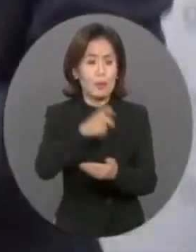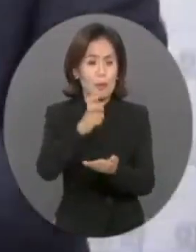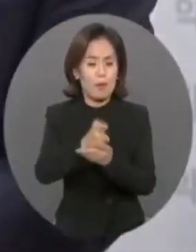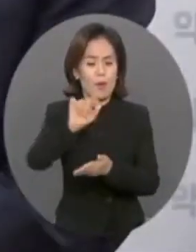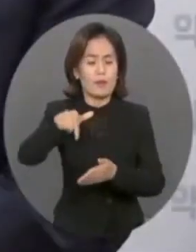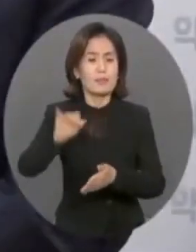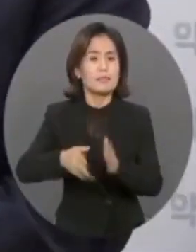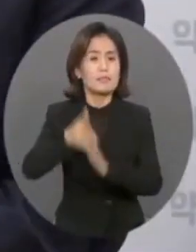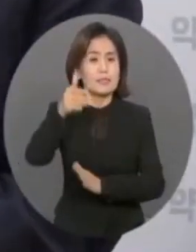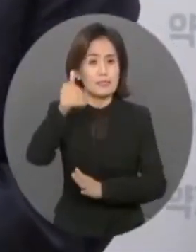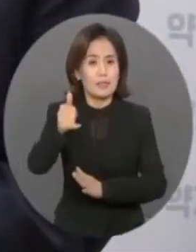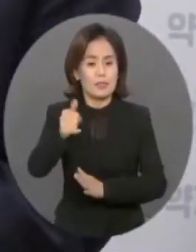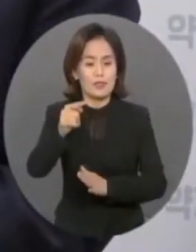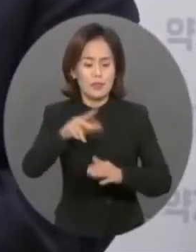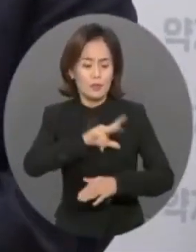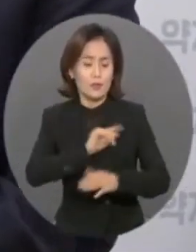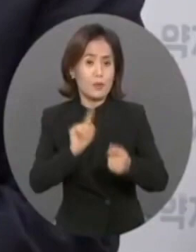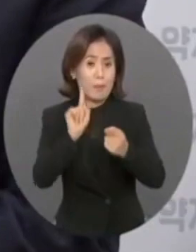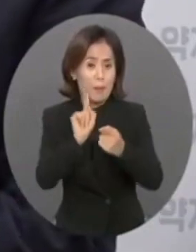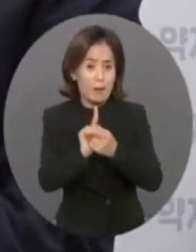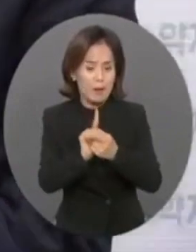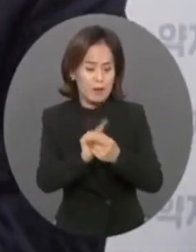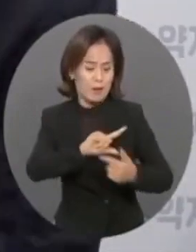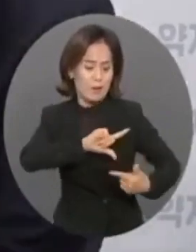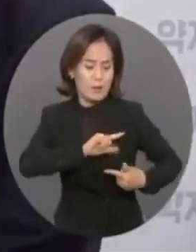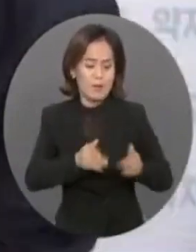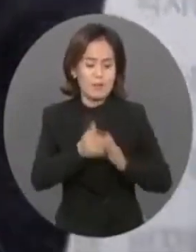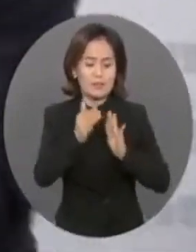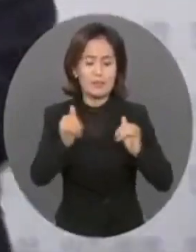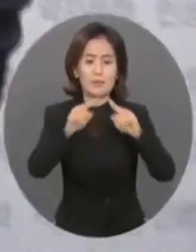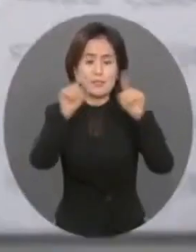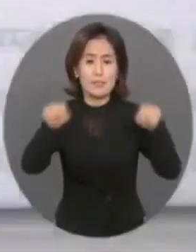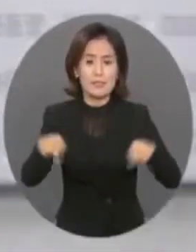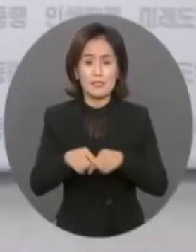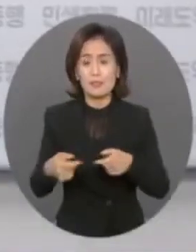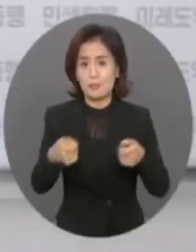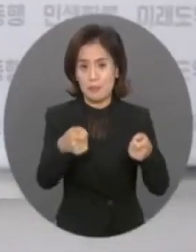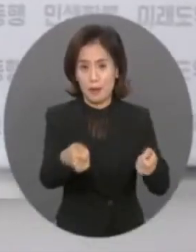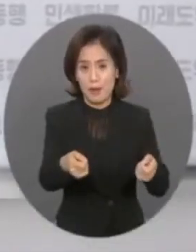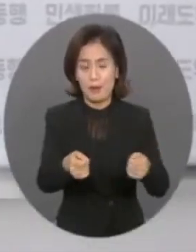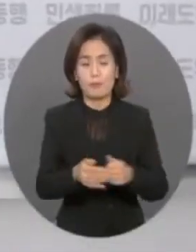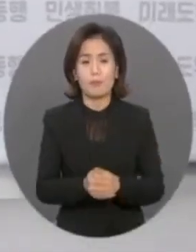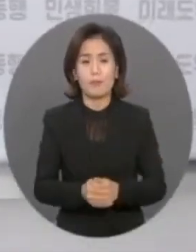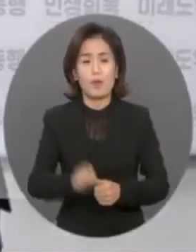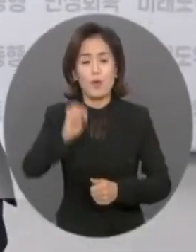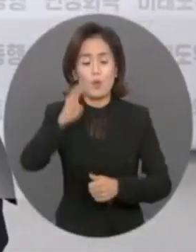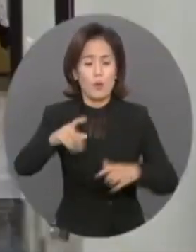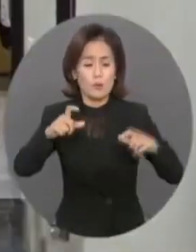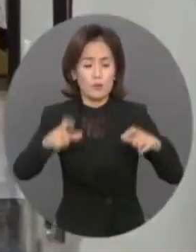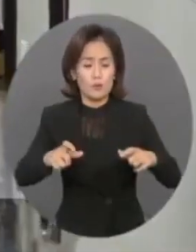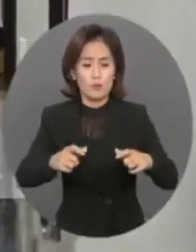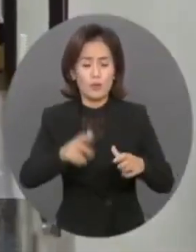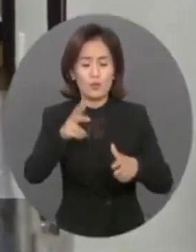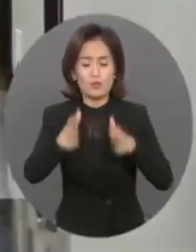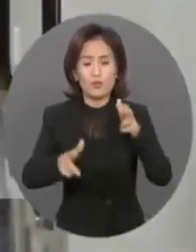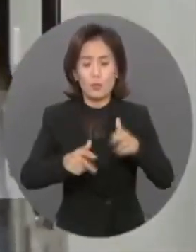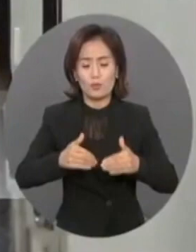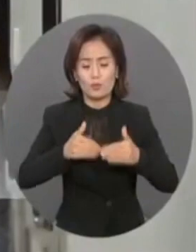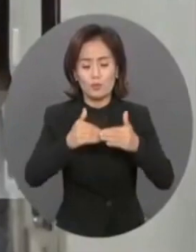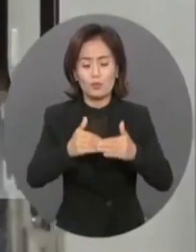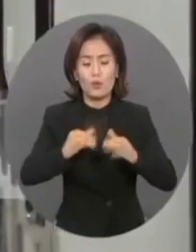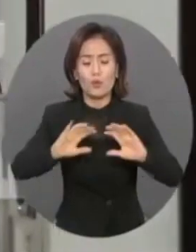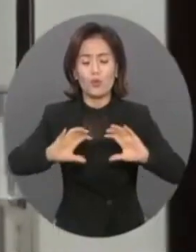강기정 광주시장은 이들의원을 찾아 직접 명예시민증을 줬습니다 광주지역 현안사업을 추진할 수